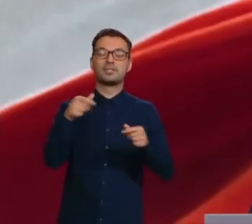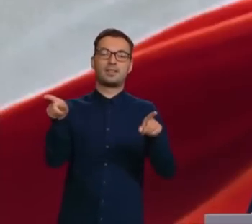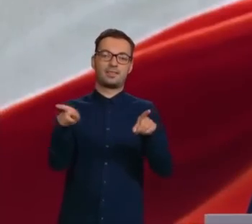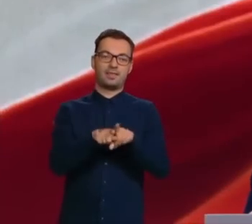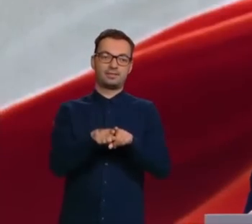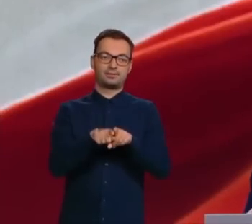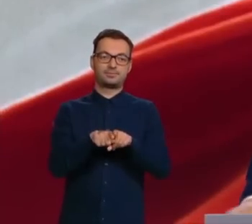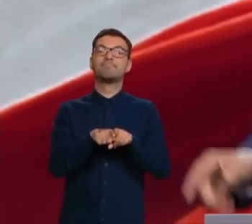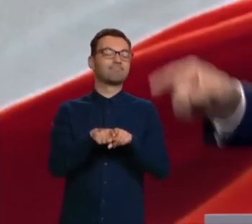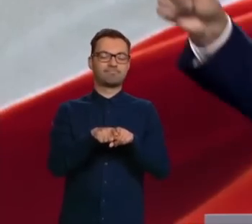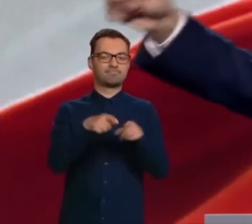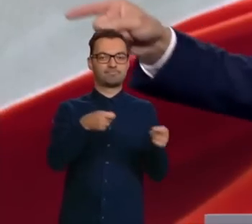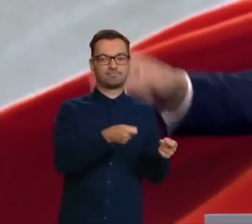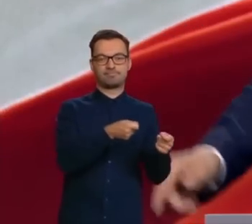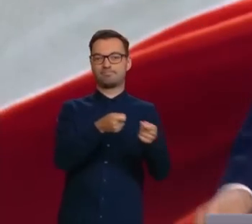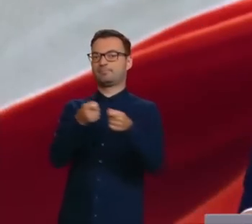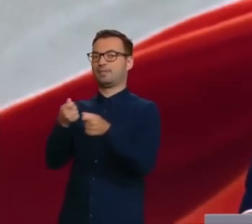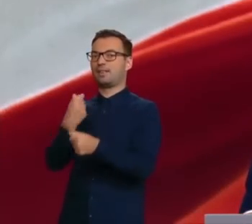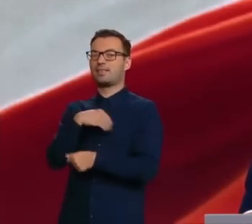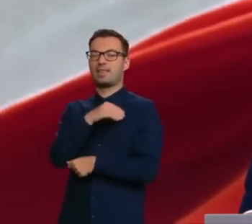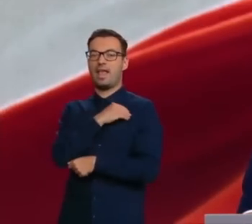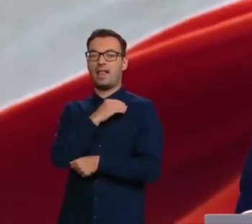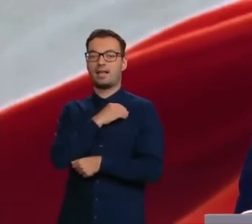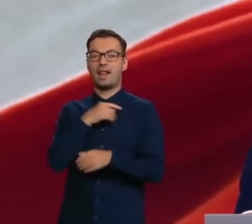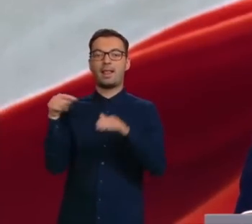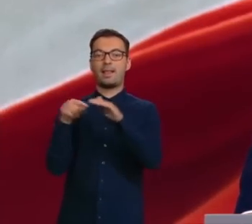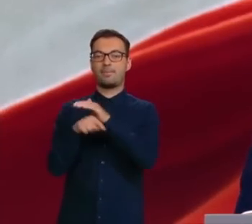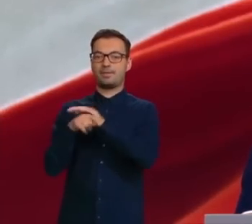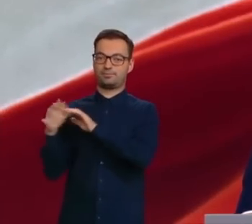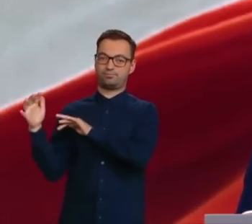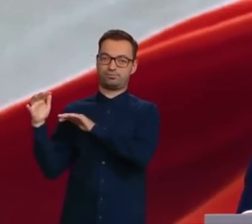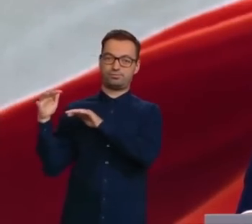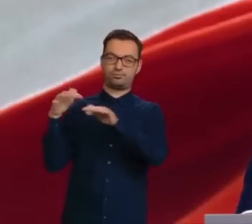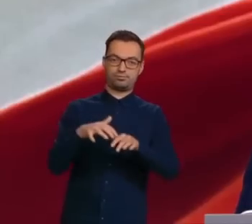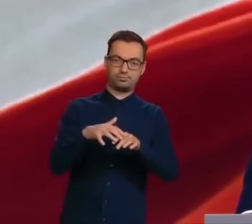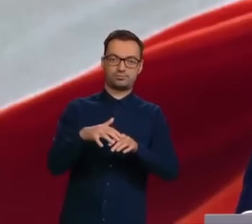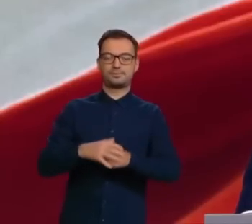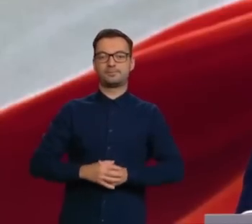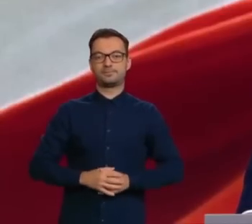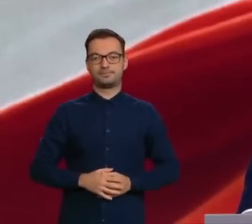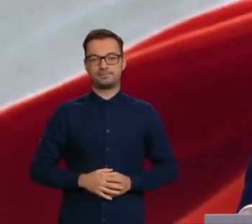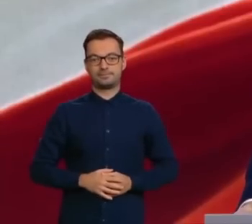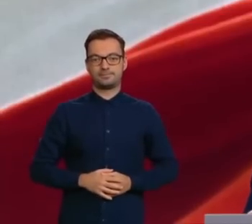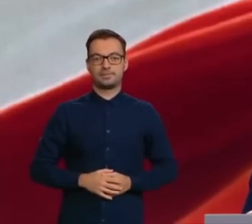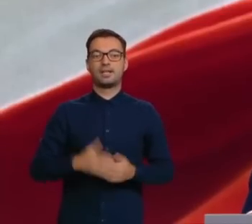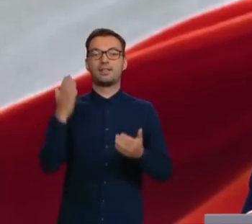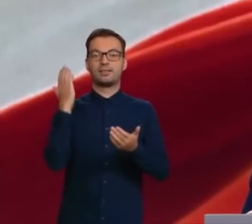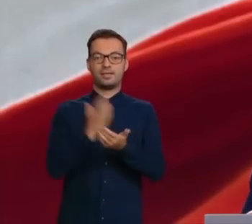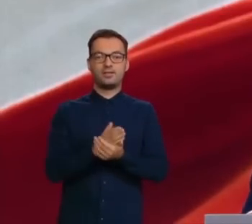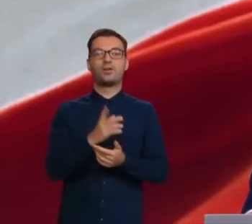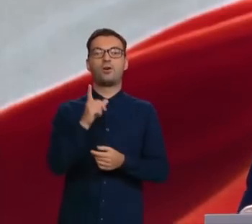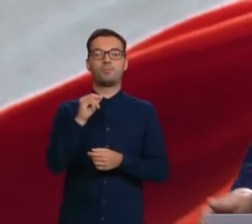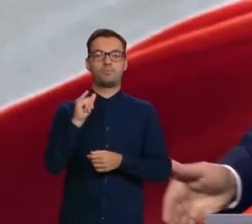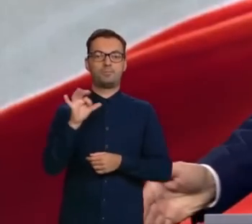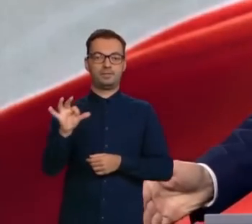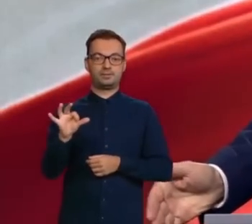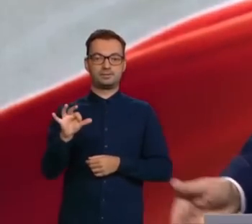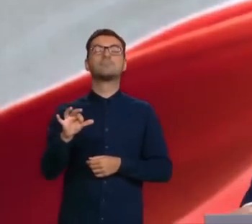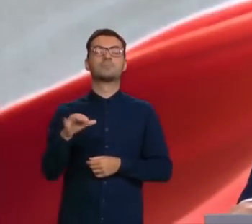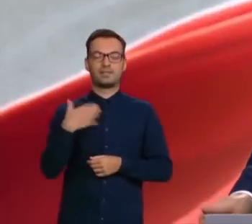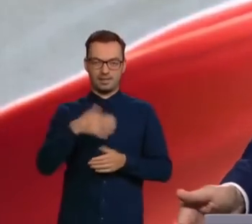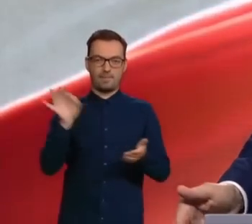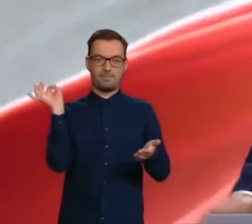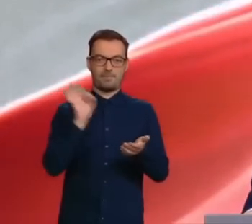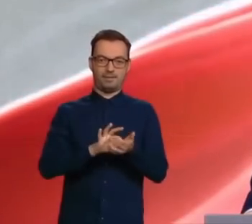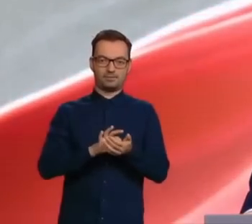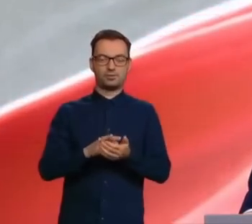będą musieli przeznaczyć na nielegalnych imigrantów, których chcą ściągnąć do Polski. Tylko Prawo i Sprawiedliwość jest